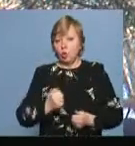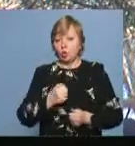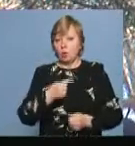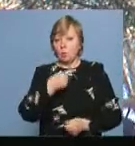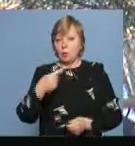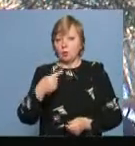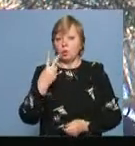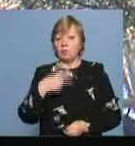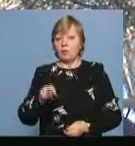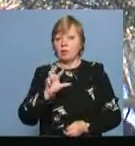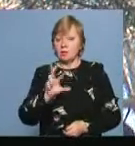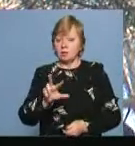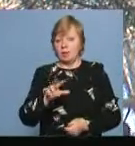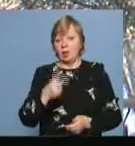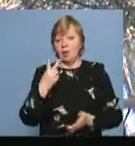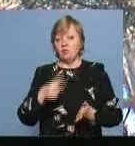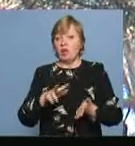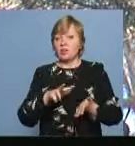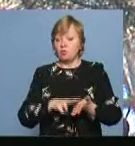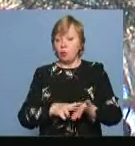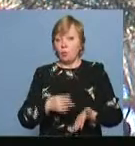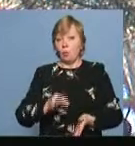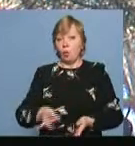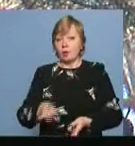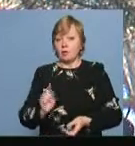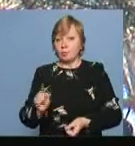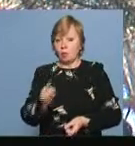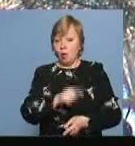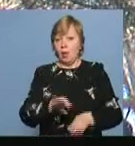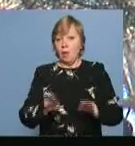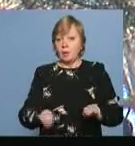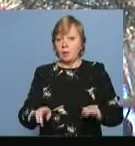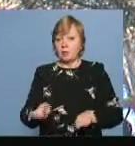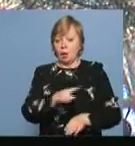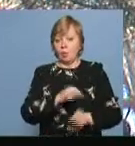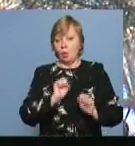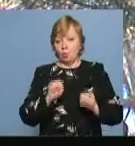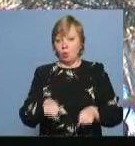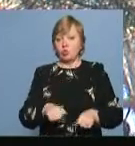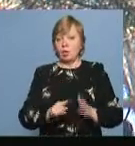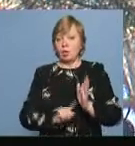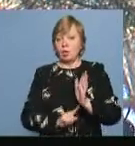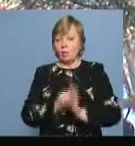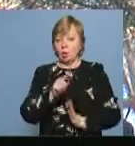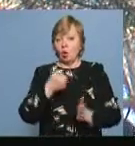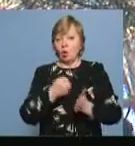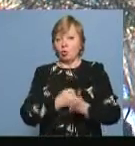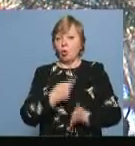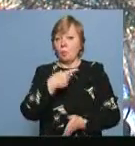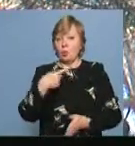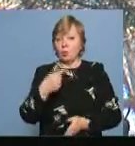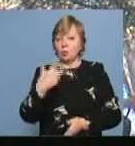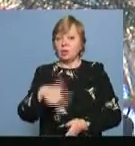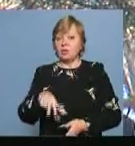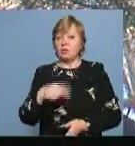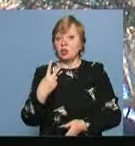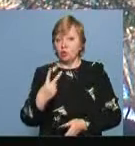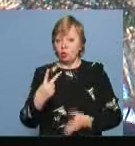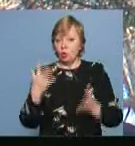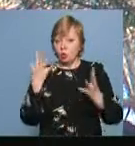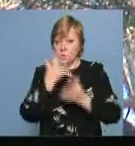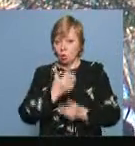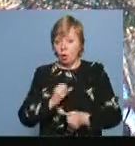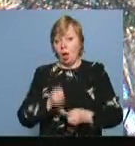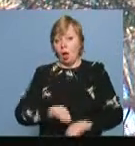минус 23-28 по республике, но местами могут быть температуры до минус 32 ночью. А днем